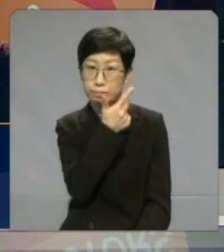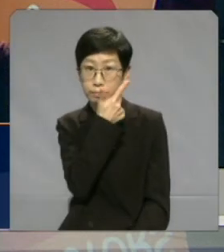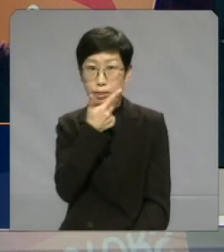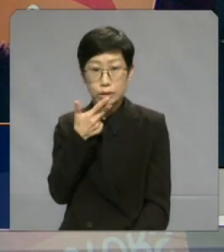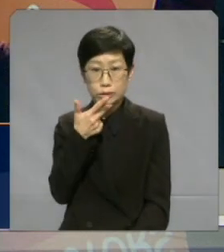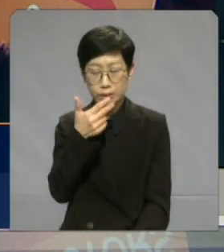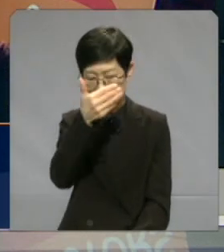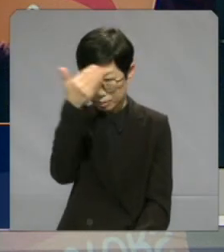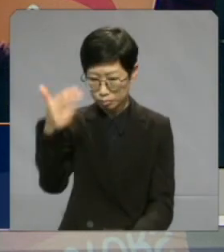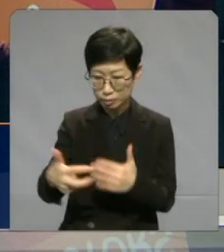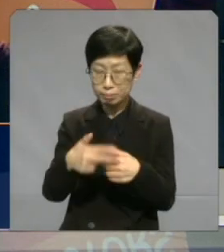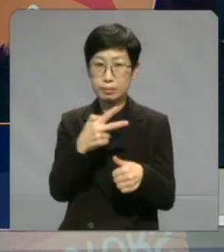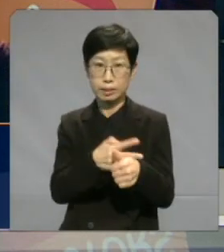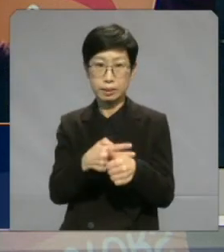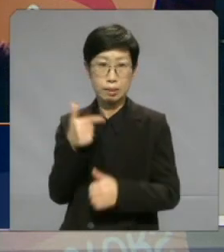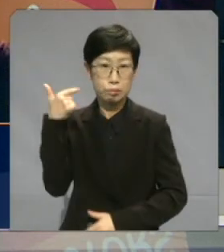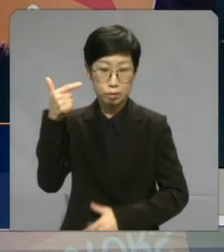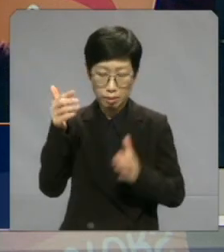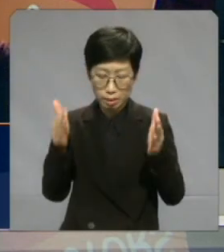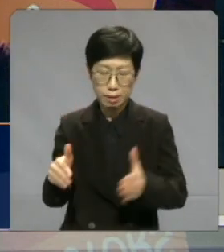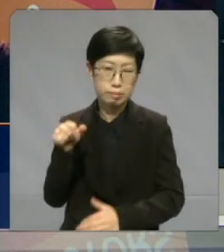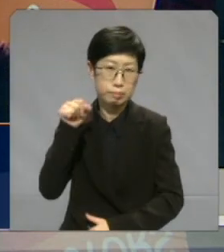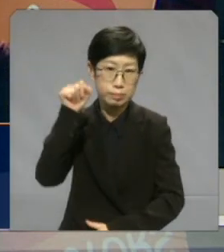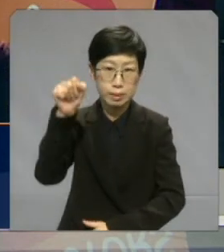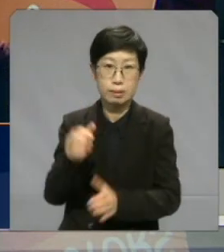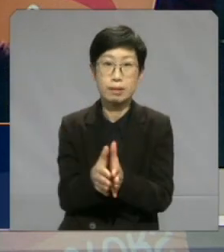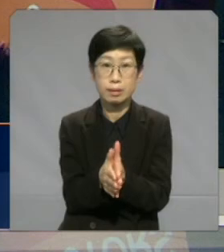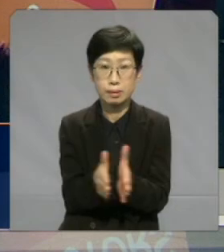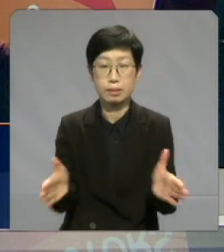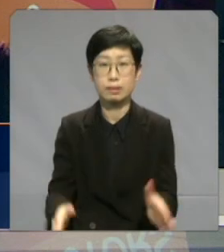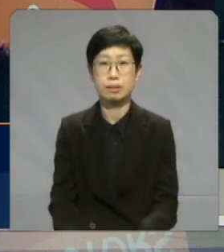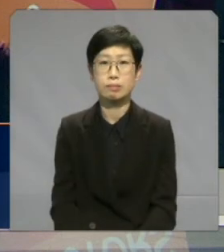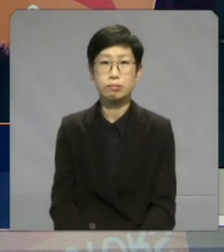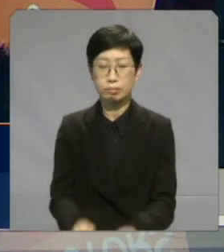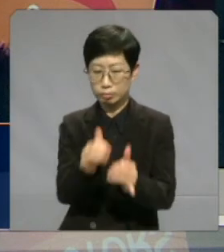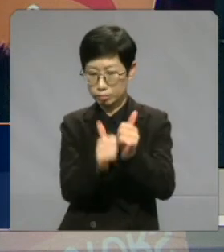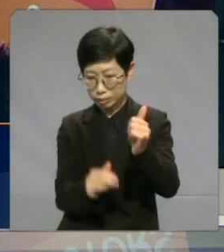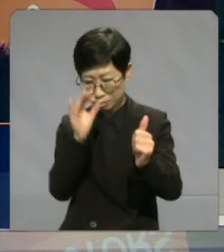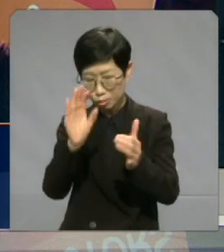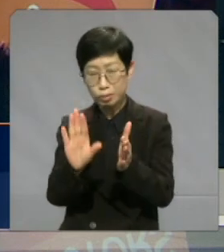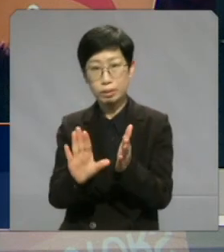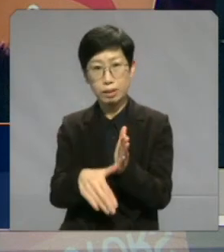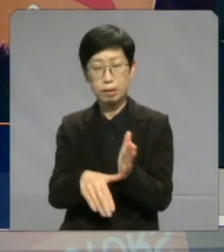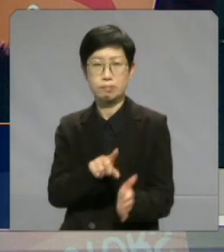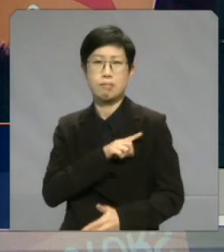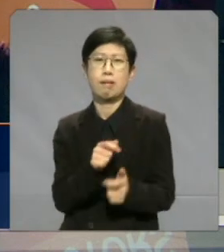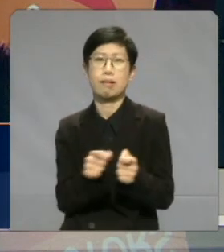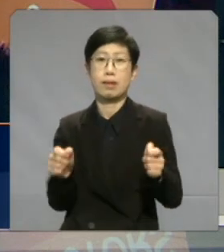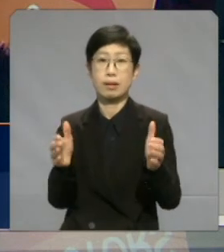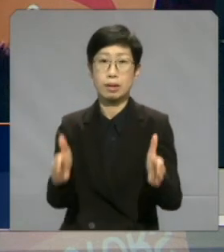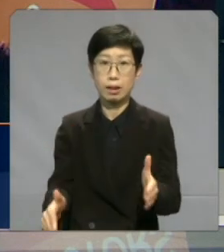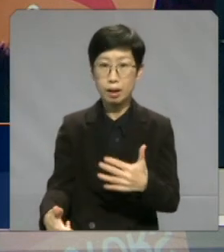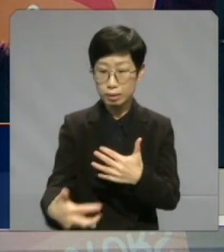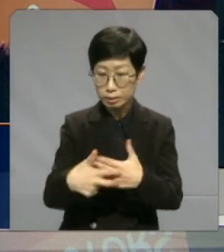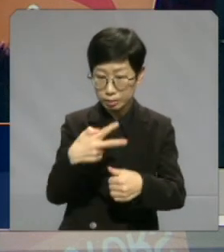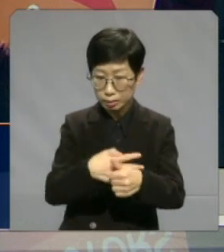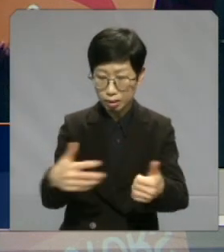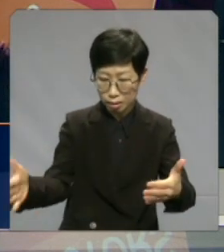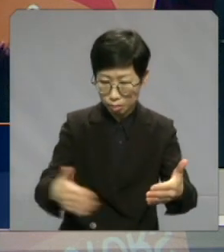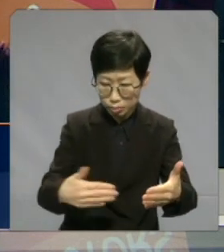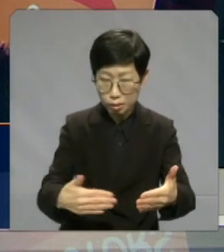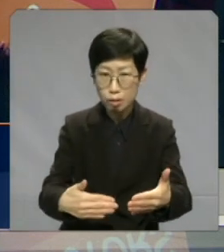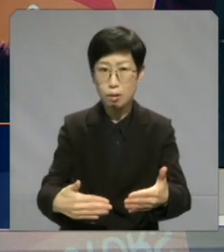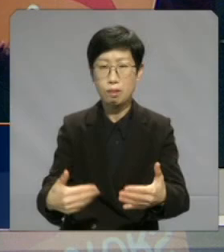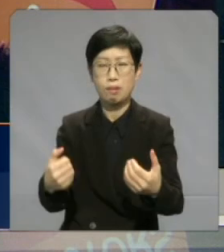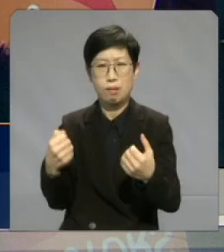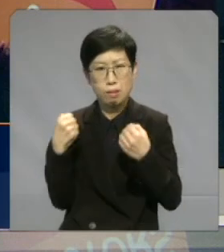영국의 젊은 의사들이 엿새에 걸친 파업에 돌입했습니다. 사상 최장 기간인데요. 의료 공백으로 인한 보건